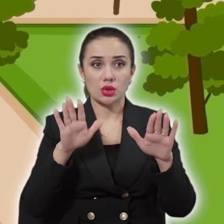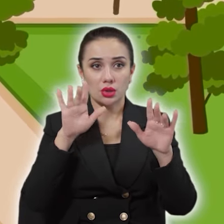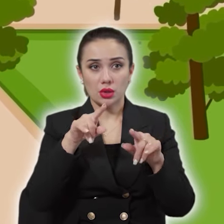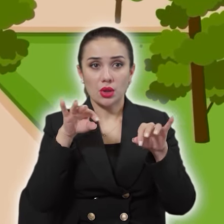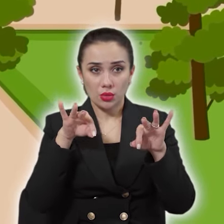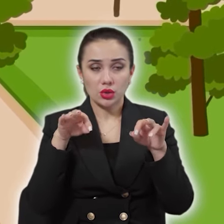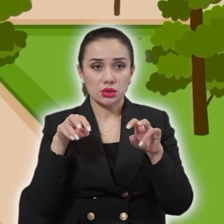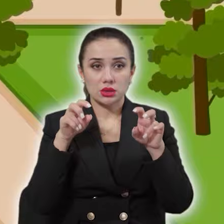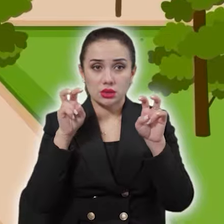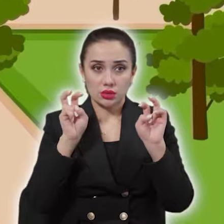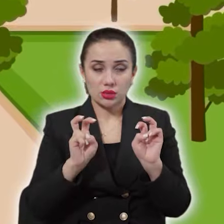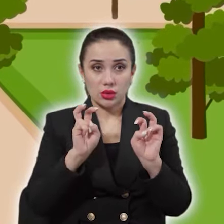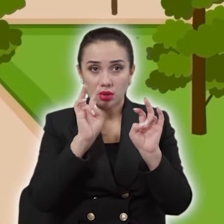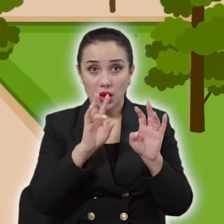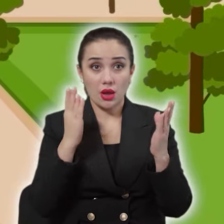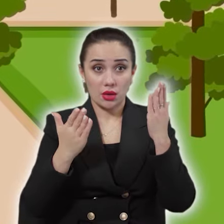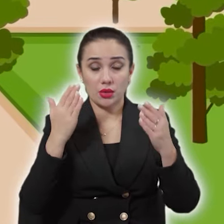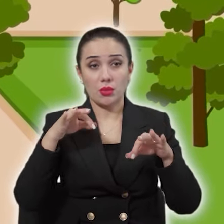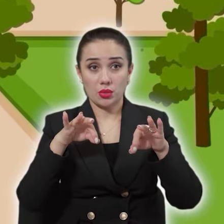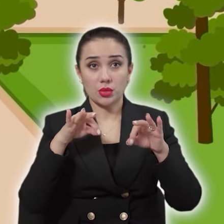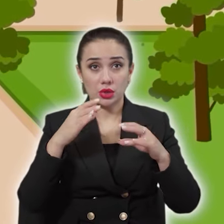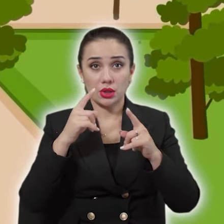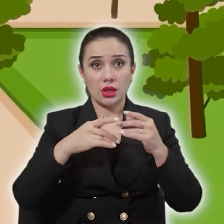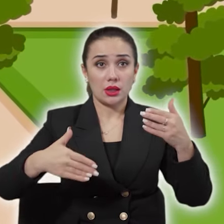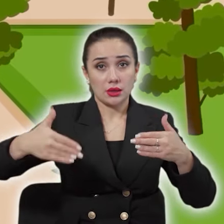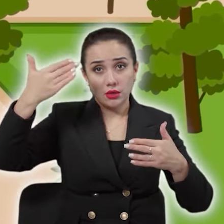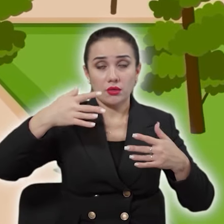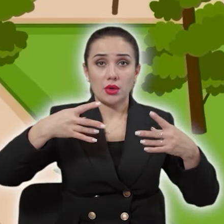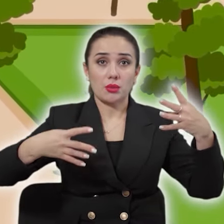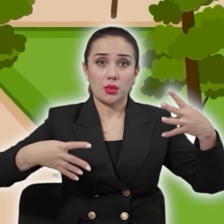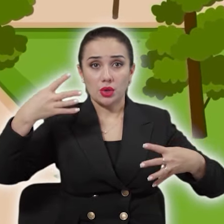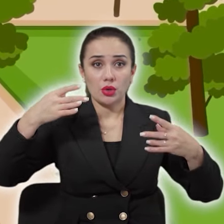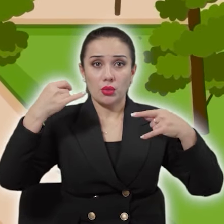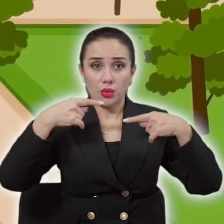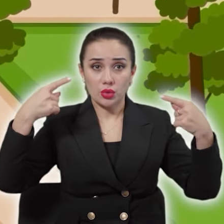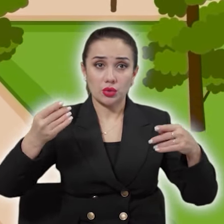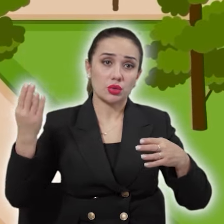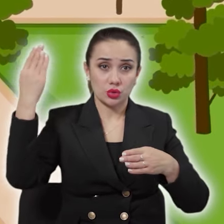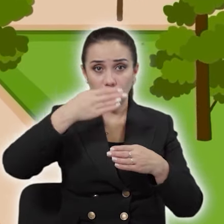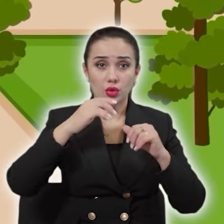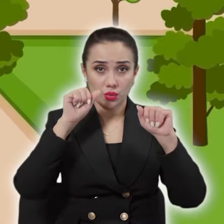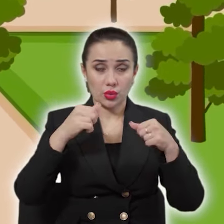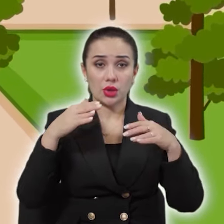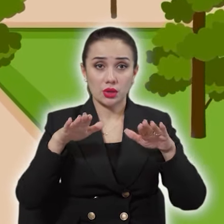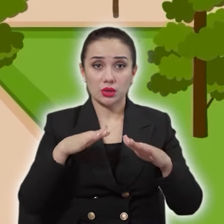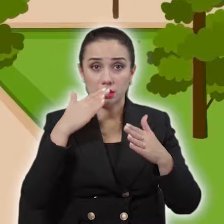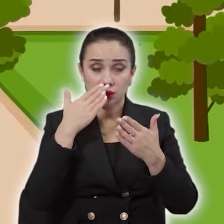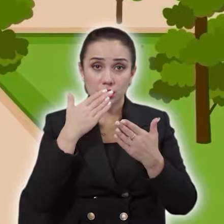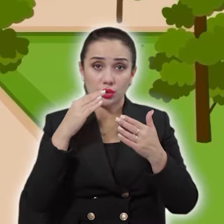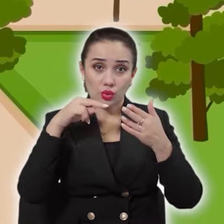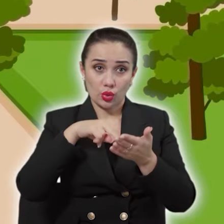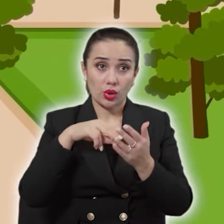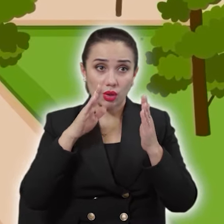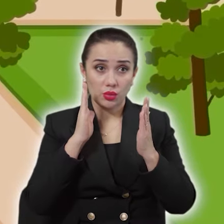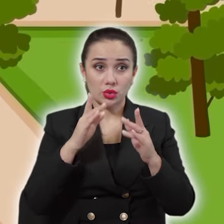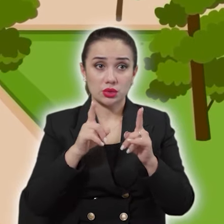bo'lsang, mashina ichidan chiqma. Lekin mashina devor, bino yoki boshqa qulashi mumkin bo'lgan obyektlar yaqinida